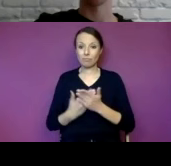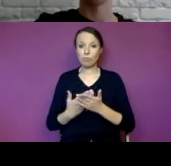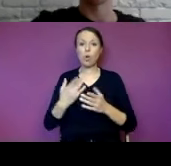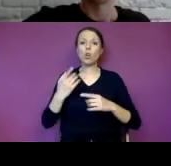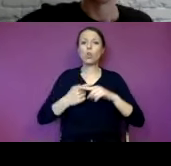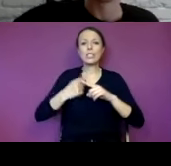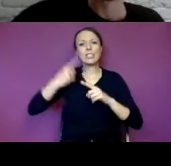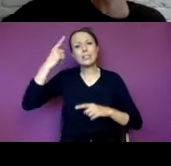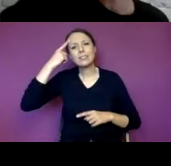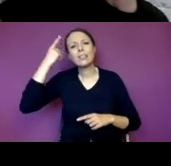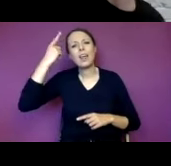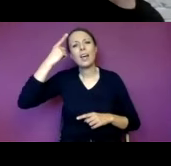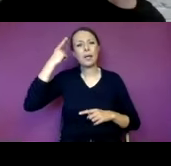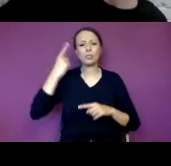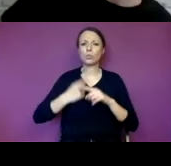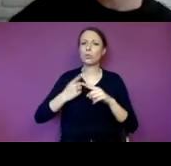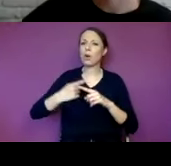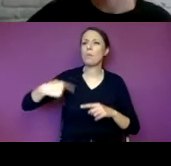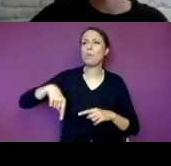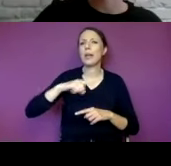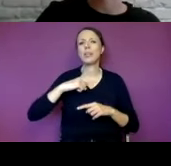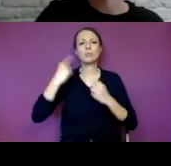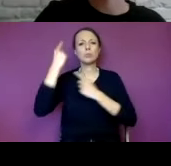sentymentalno-melancholijny obraz wsi jako tej, do której tęsknimy,